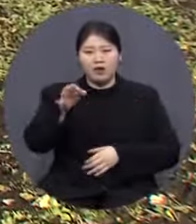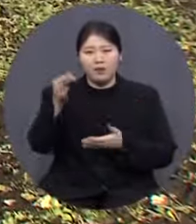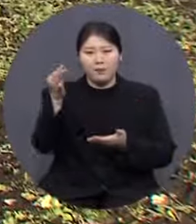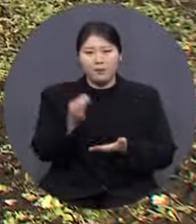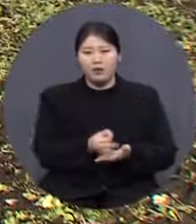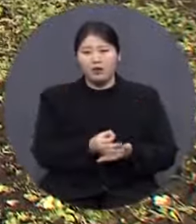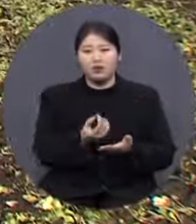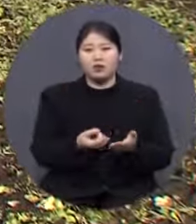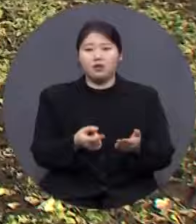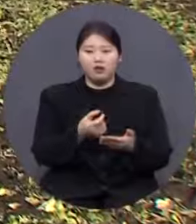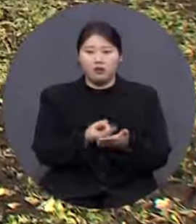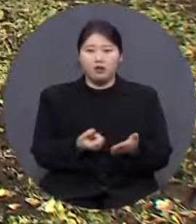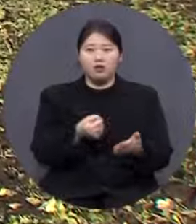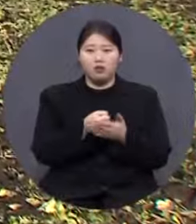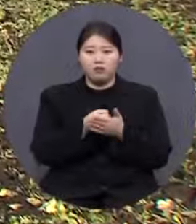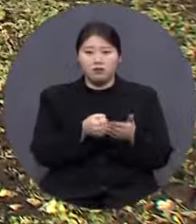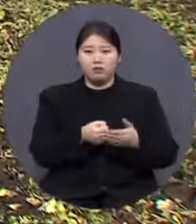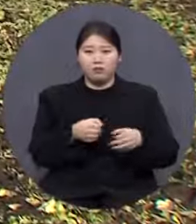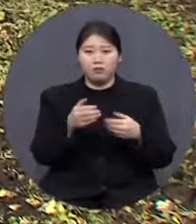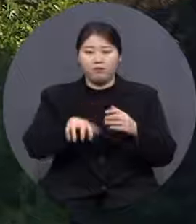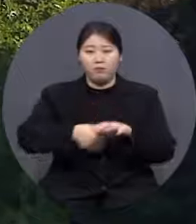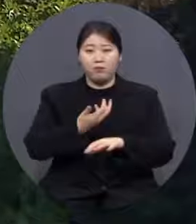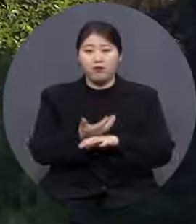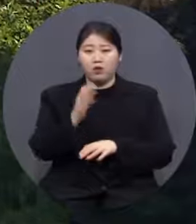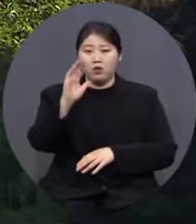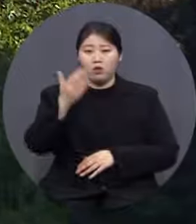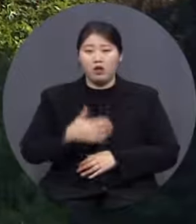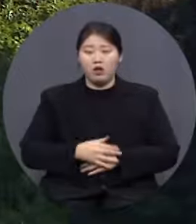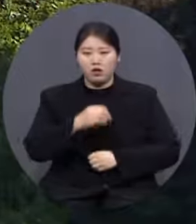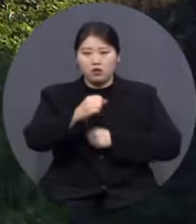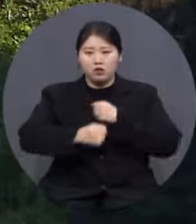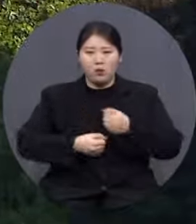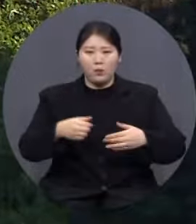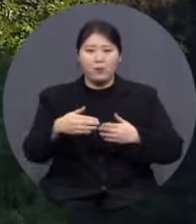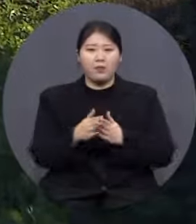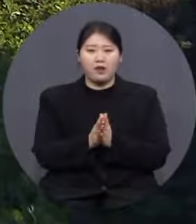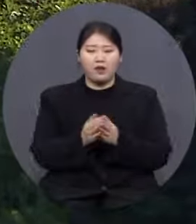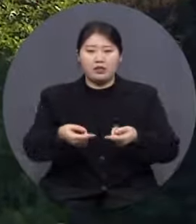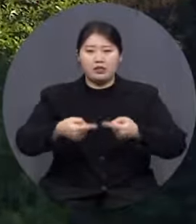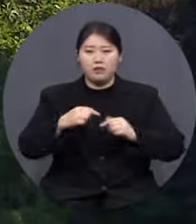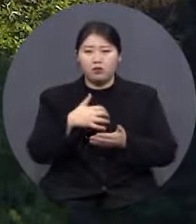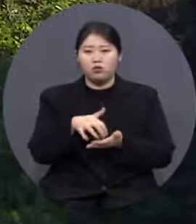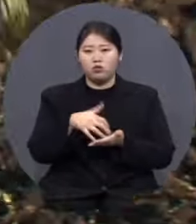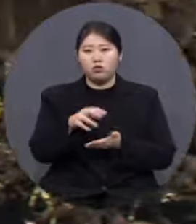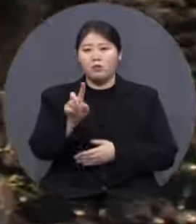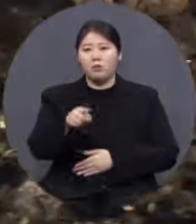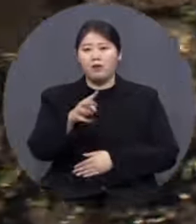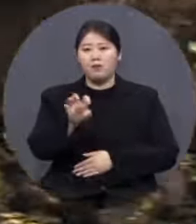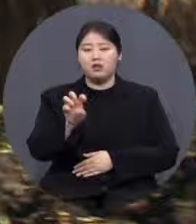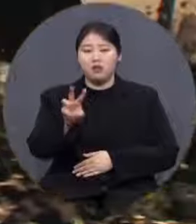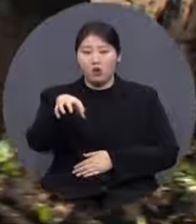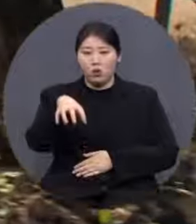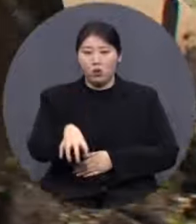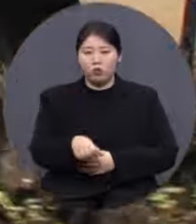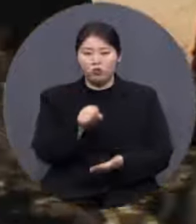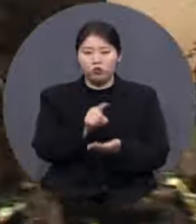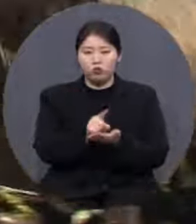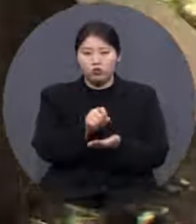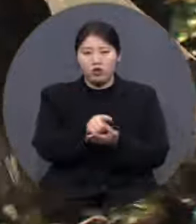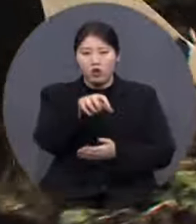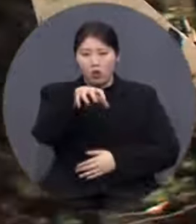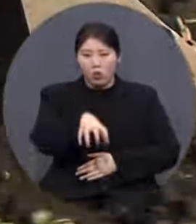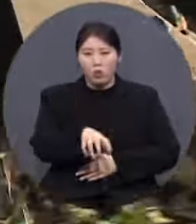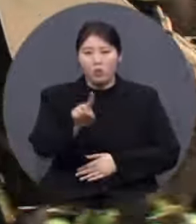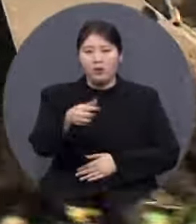또다시 밭을 갈아엎 자율 폐기에 참여한 농가는 세곳 축구장 250개 규모인